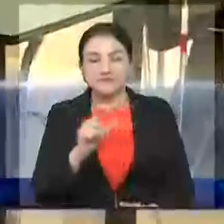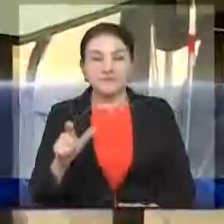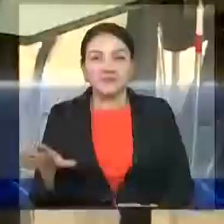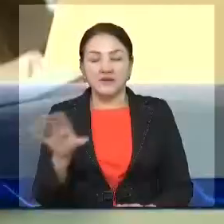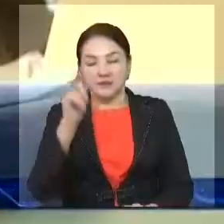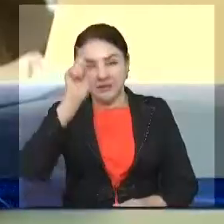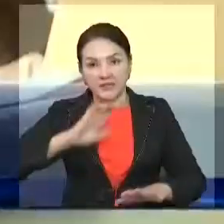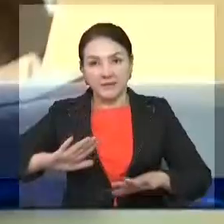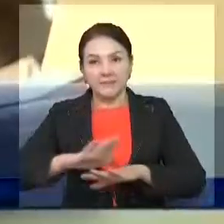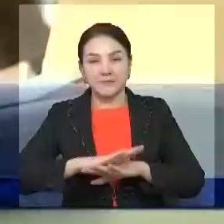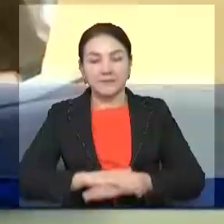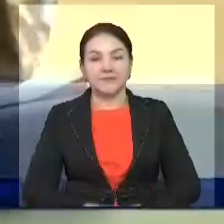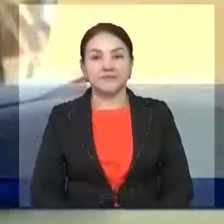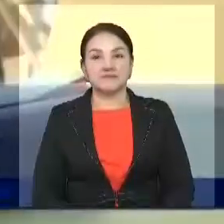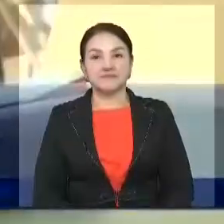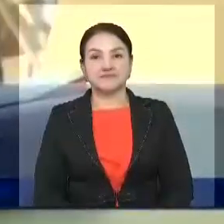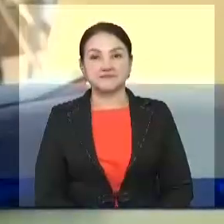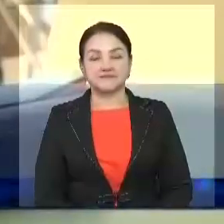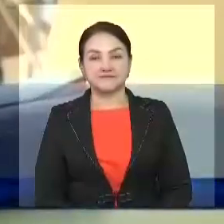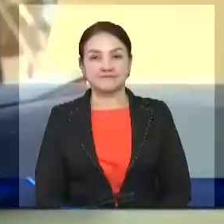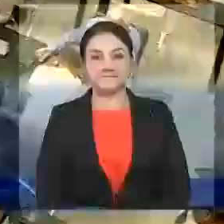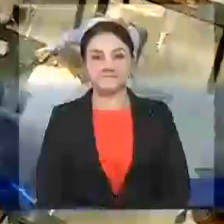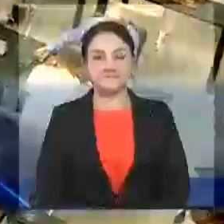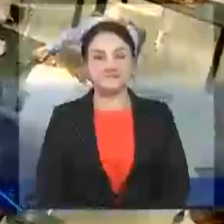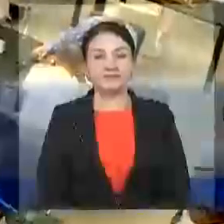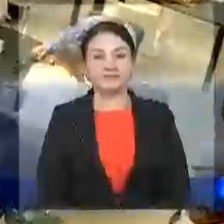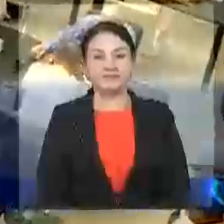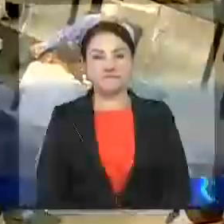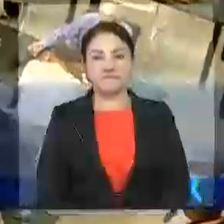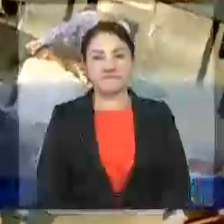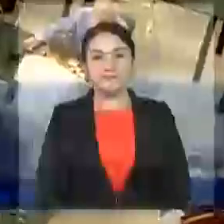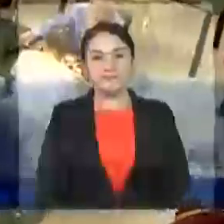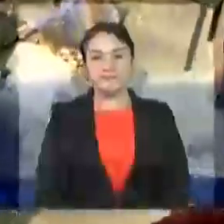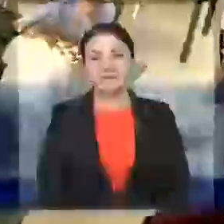человек со всей страны. Зарина Удба, Жанадиль Сагиев, Руслан Ельтаев, телеканал Актобе.